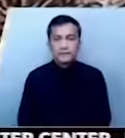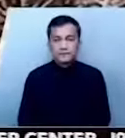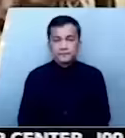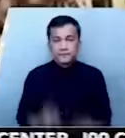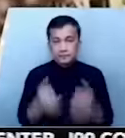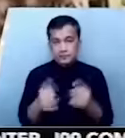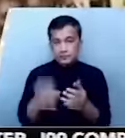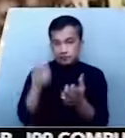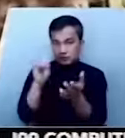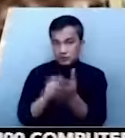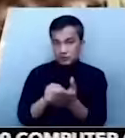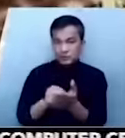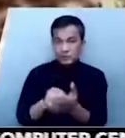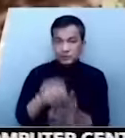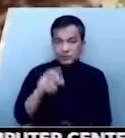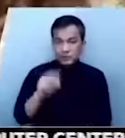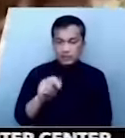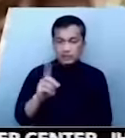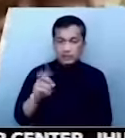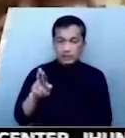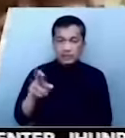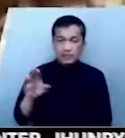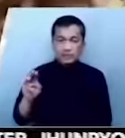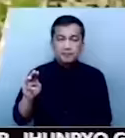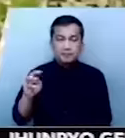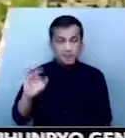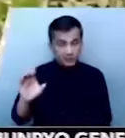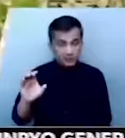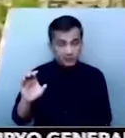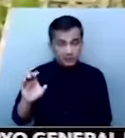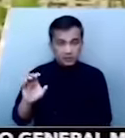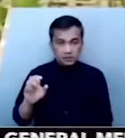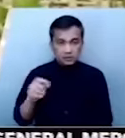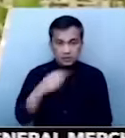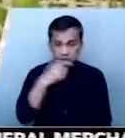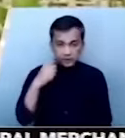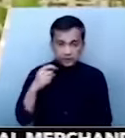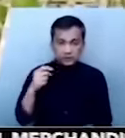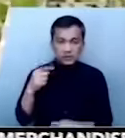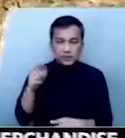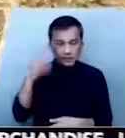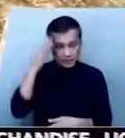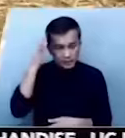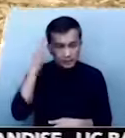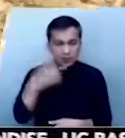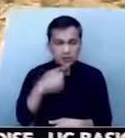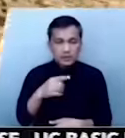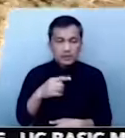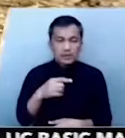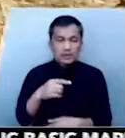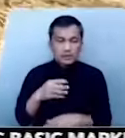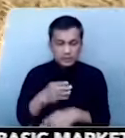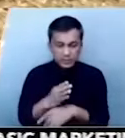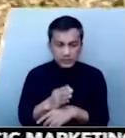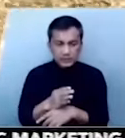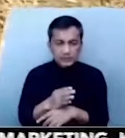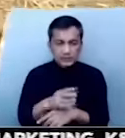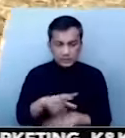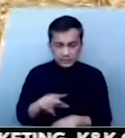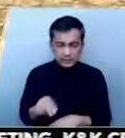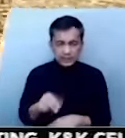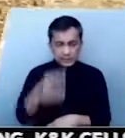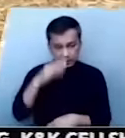ng National Disaster Risk Reduction and Management Council, may tagtuyot na sa Apayao, Bataan, Cagayan, Cavite, Ilocos